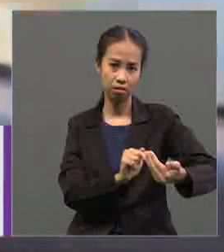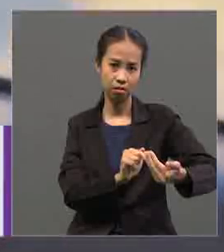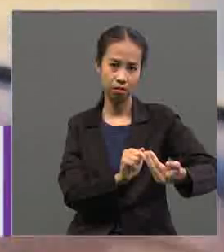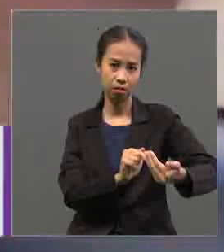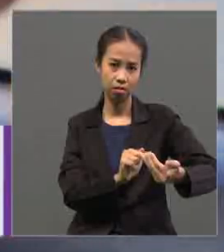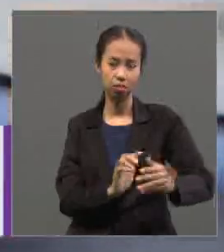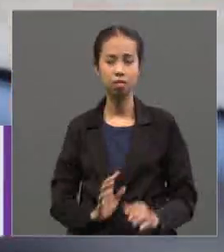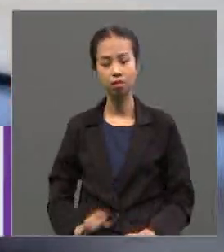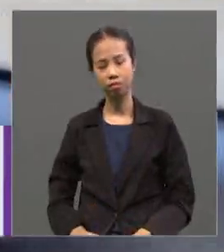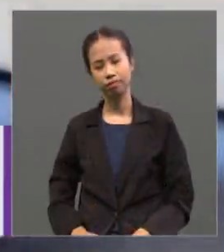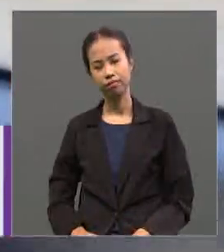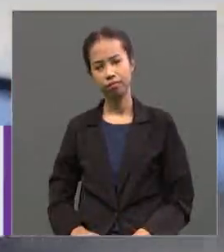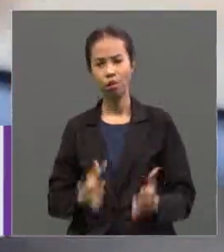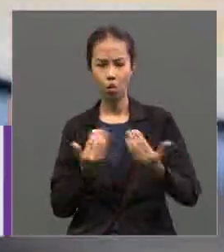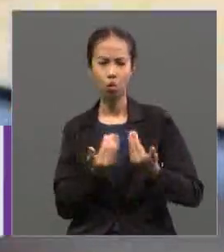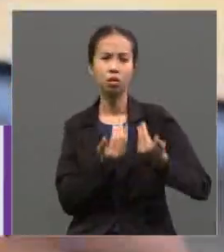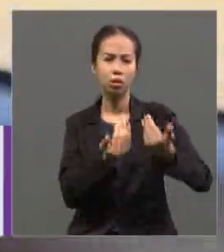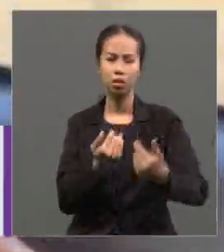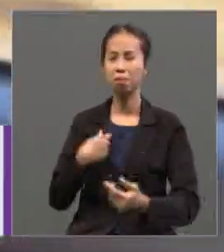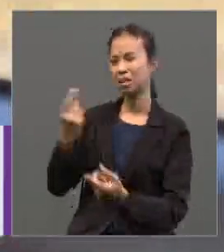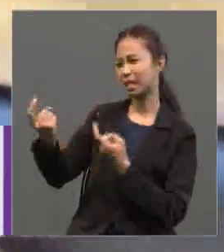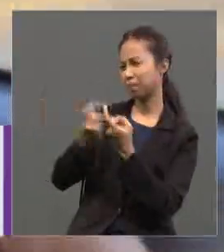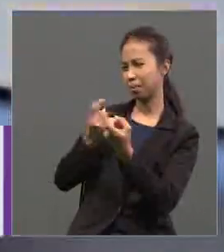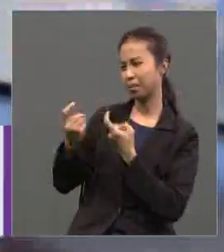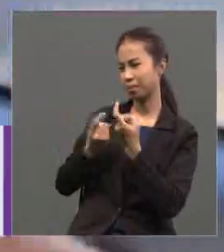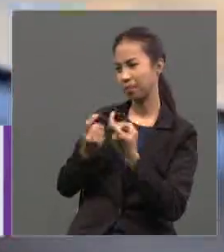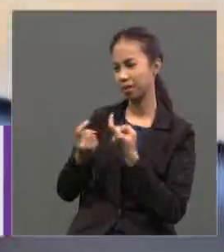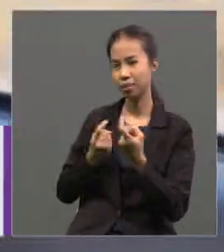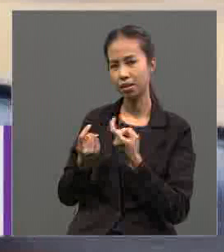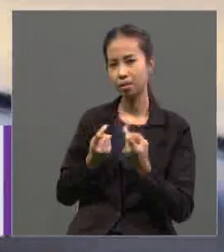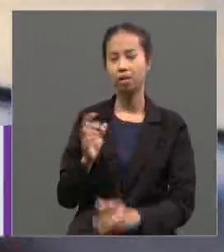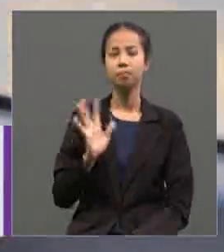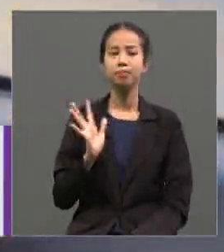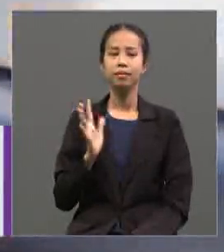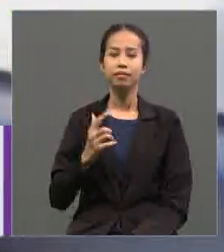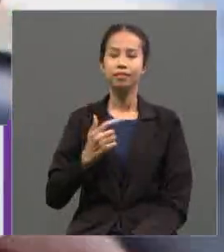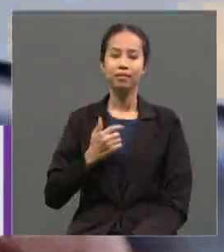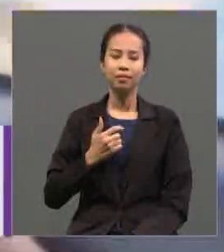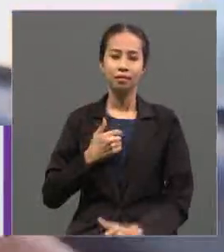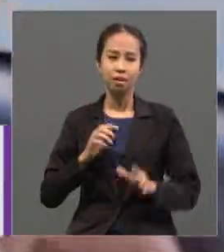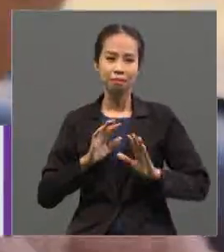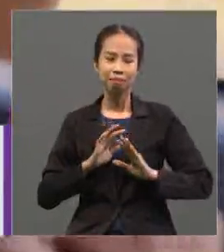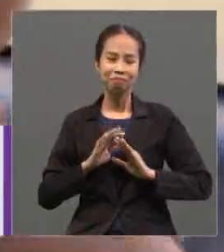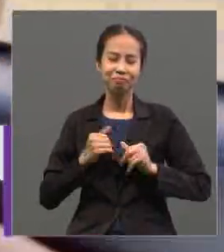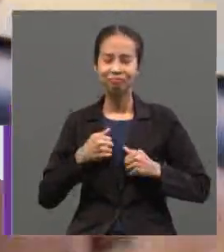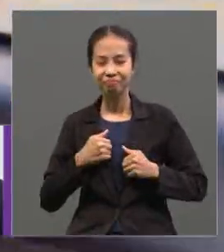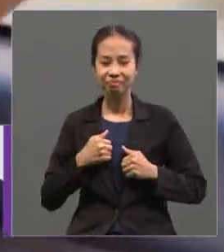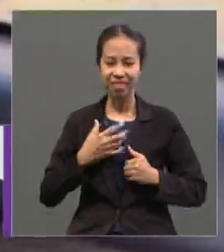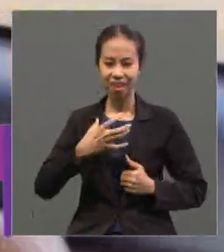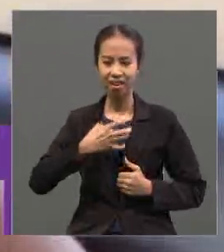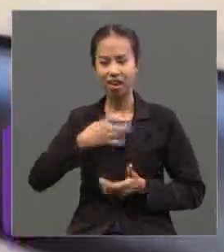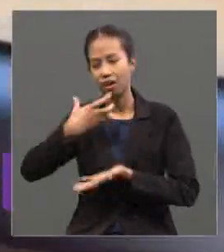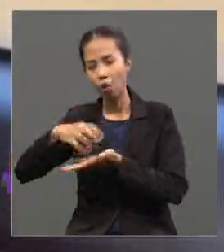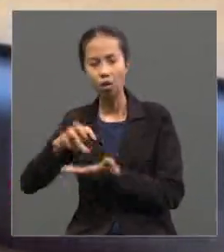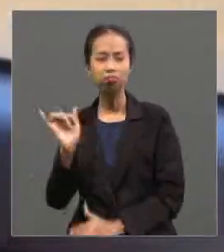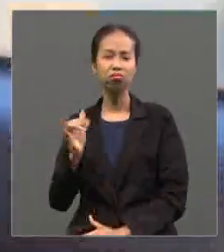บเขาเรียกว่าไงอย่าเพิ่งมาถามแบบข้อมูลแบบลึกๆคือหนูยังไม่พร้อมที่ว่าจะให้รายละเอียดมากกว่